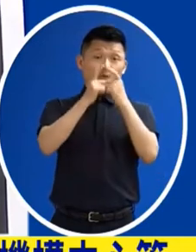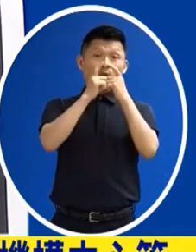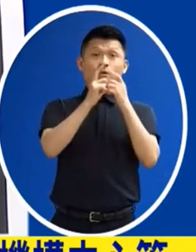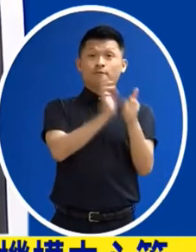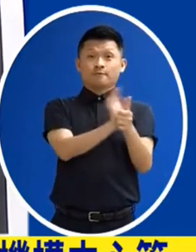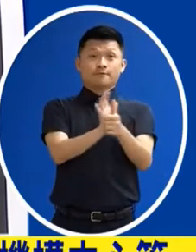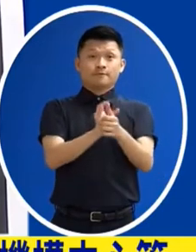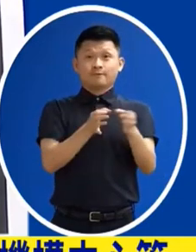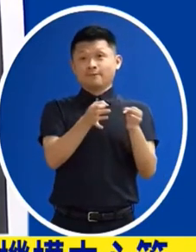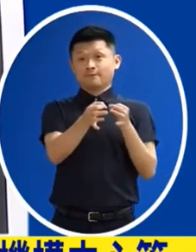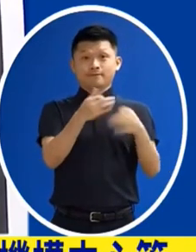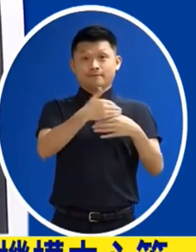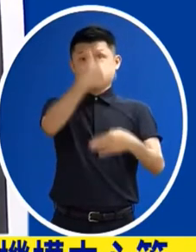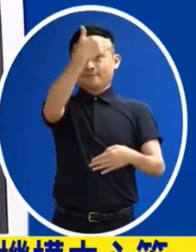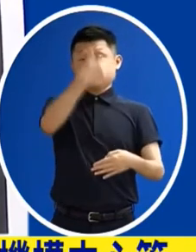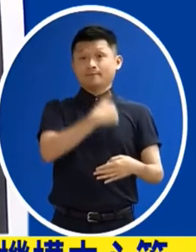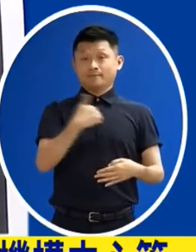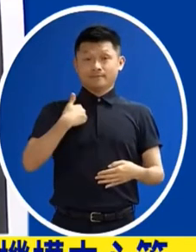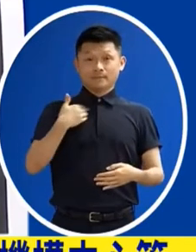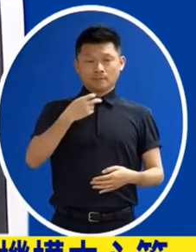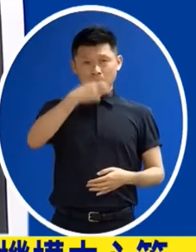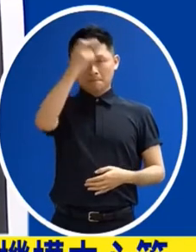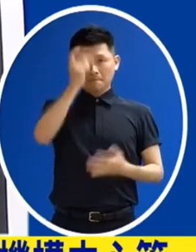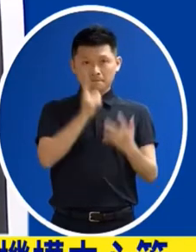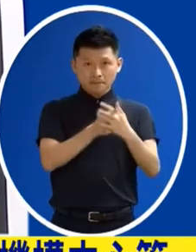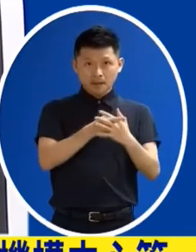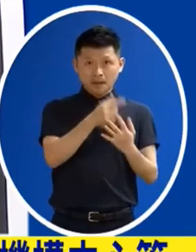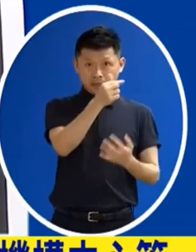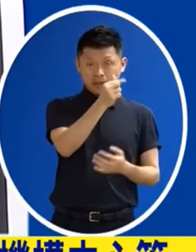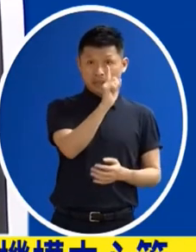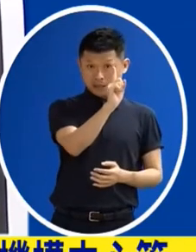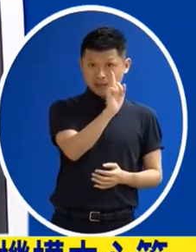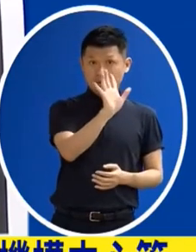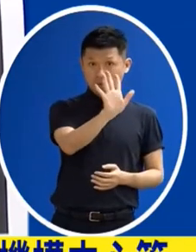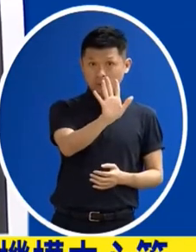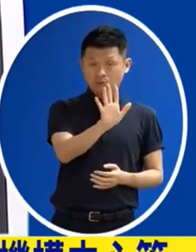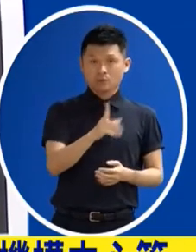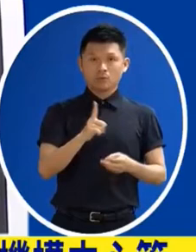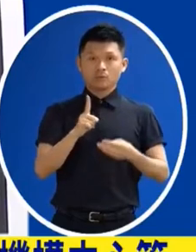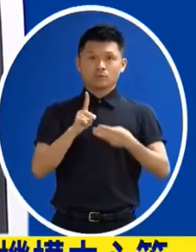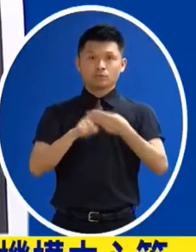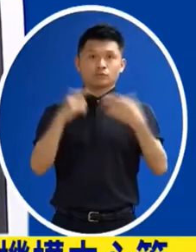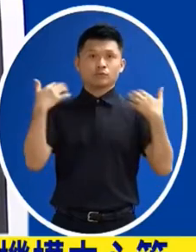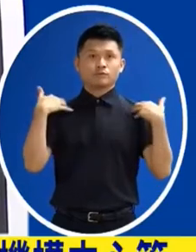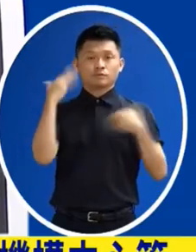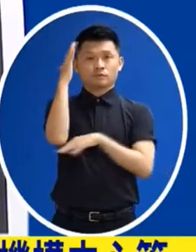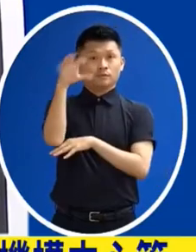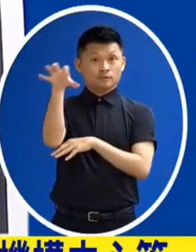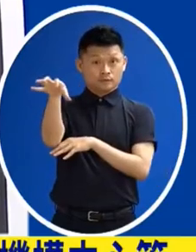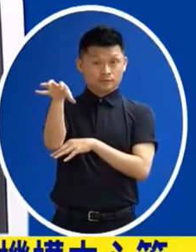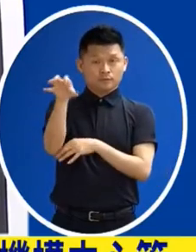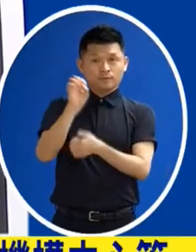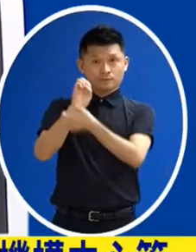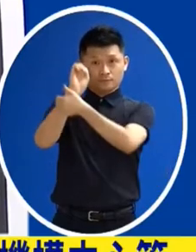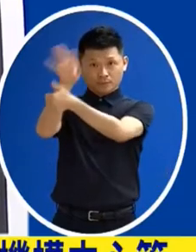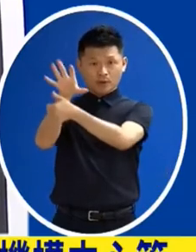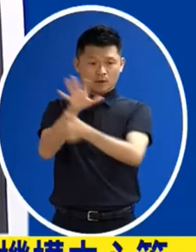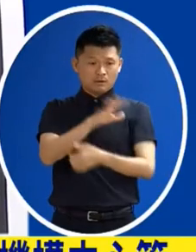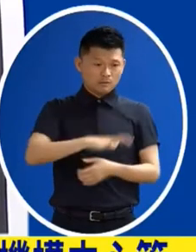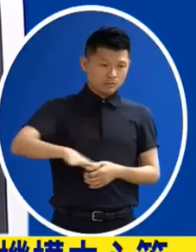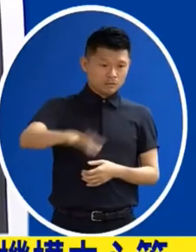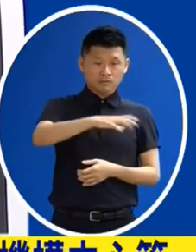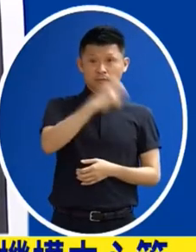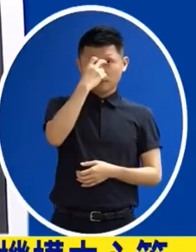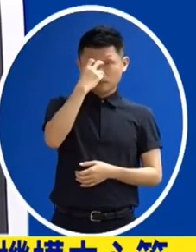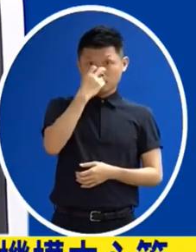一位人员确诊的时候，机构必须要主动通知主管机关进行集体筛检。好，那整个